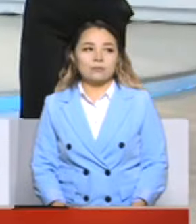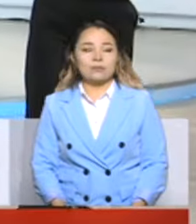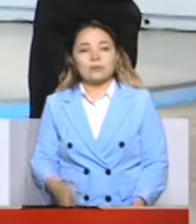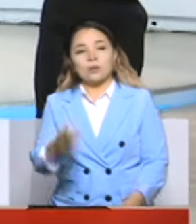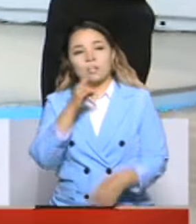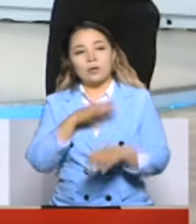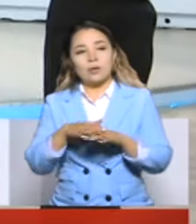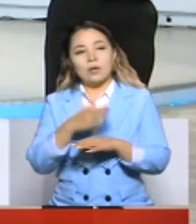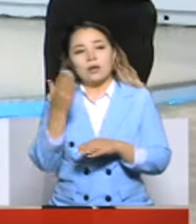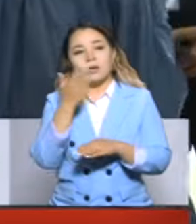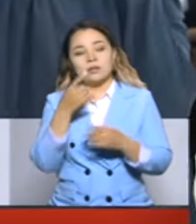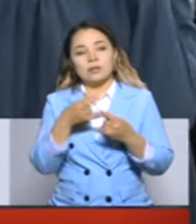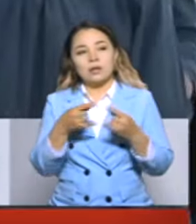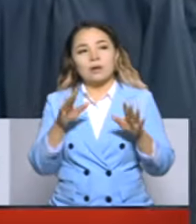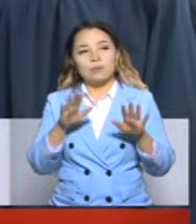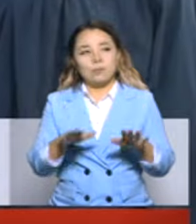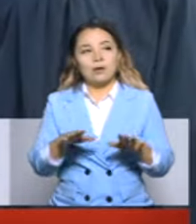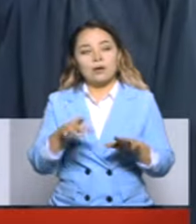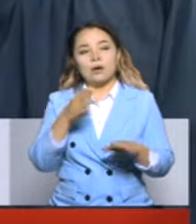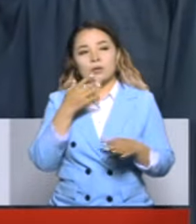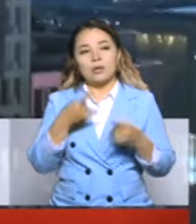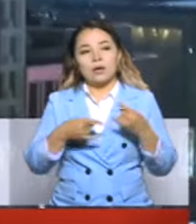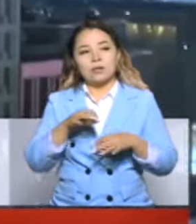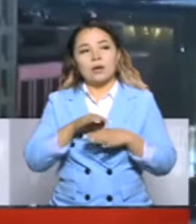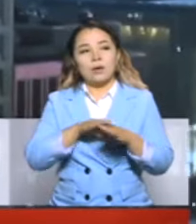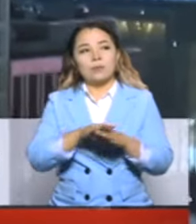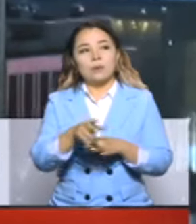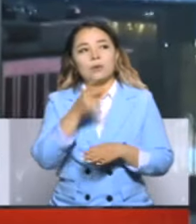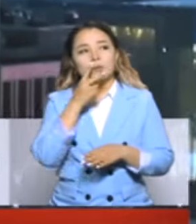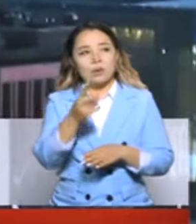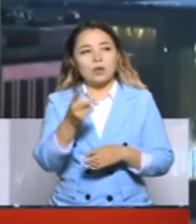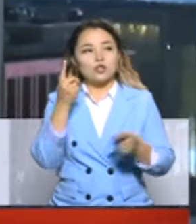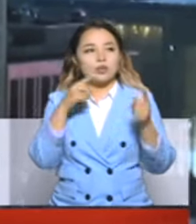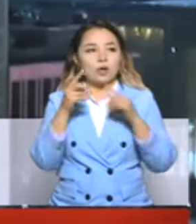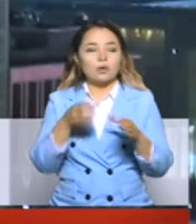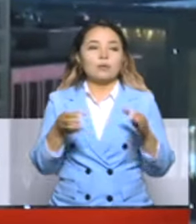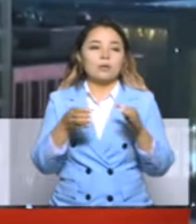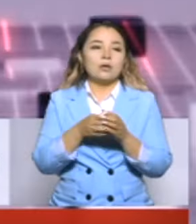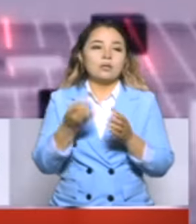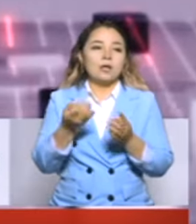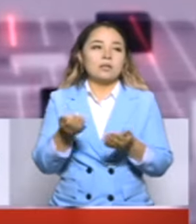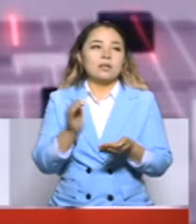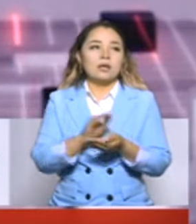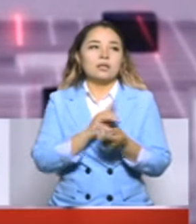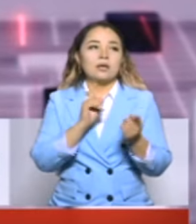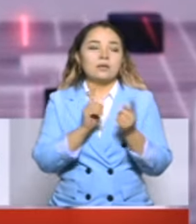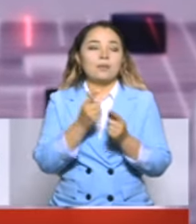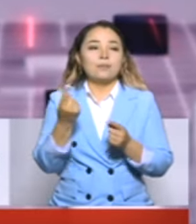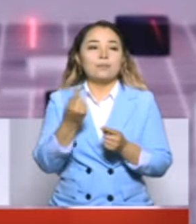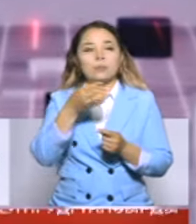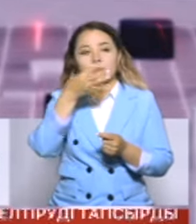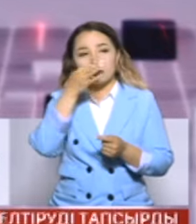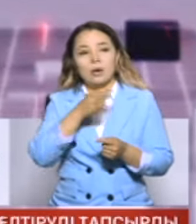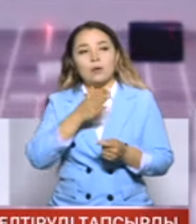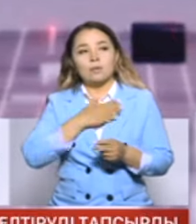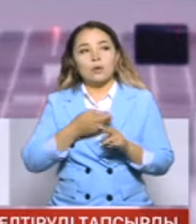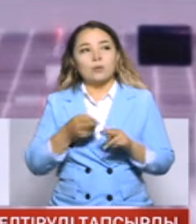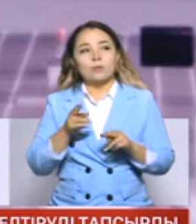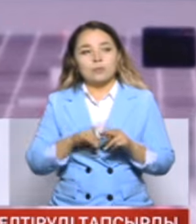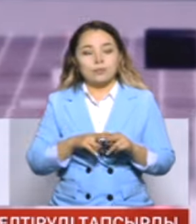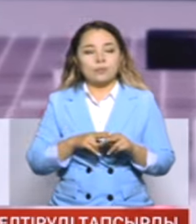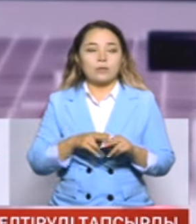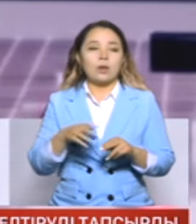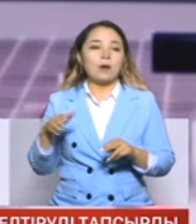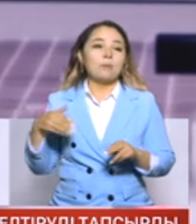Көрермендер Балапан телеарнасы мен ұлттық арна бағдарламаларының студиясын көріп, шығармашылық ұжыммен кездесті. Бірінші тәжірибеміз біз үшін